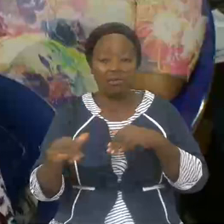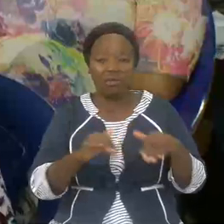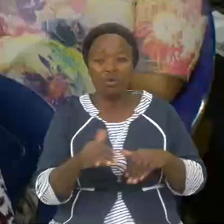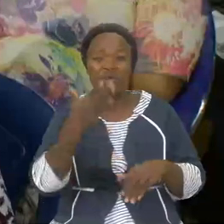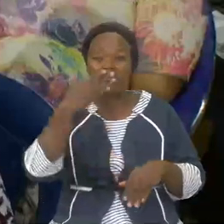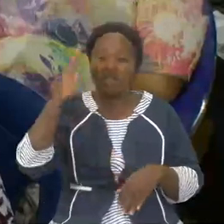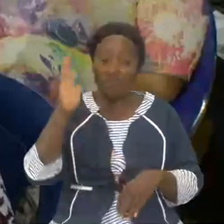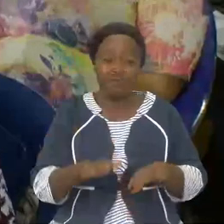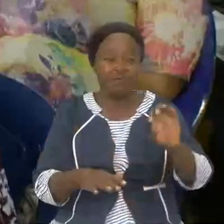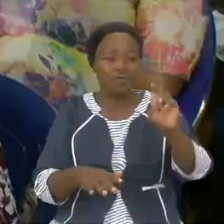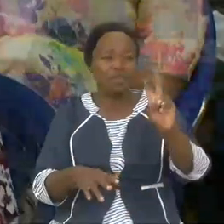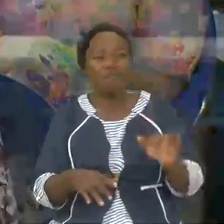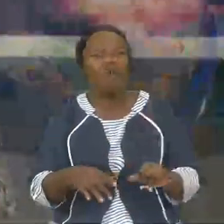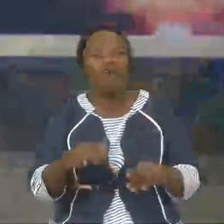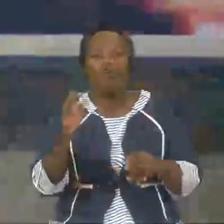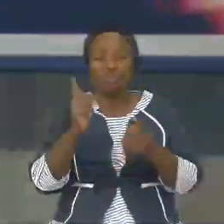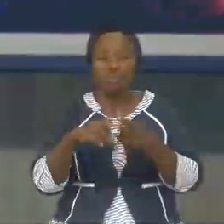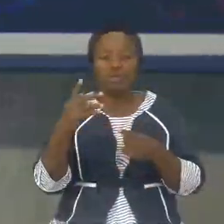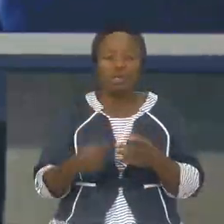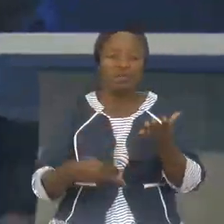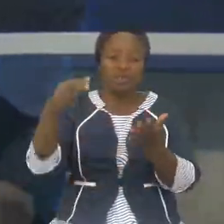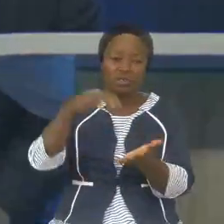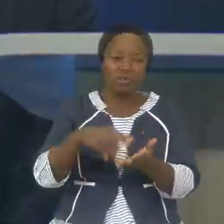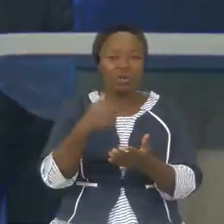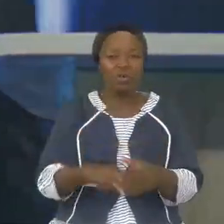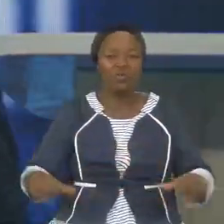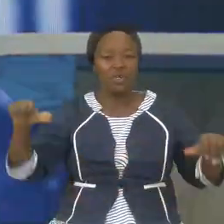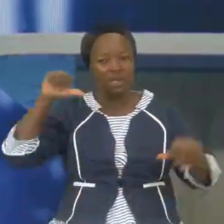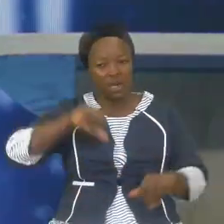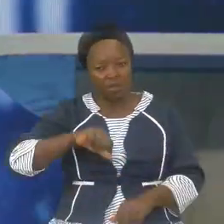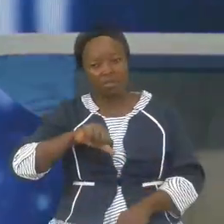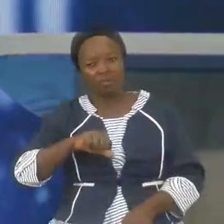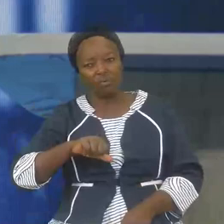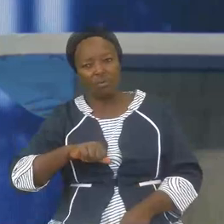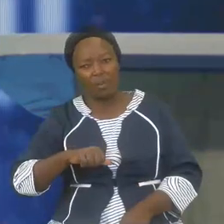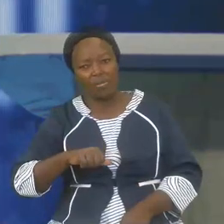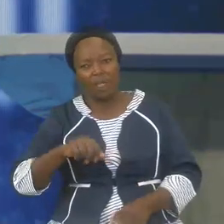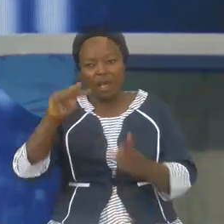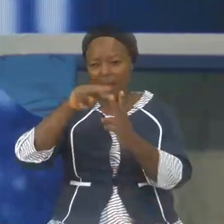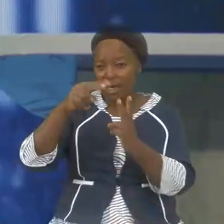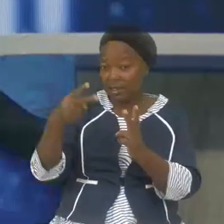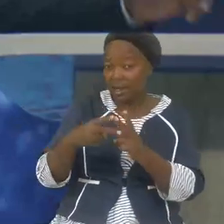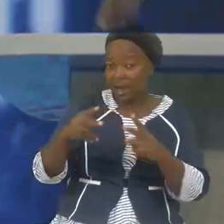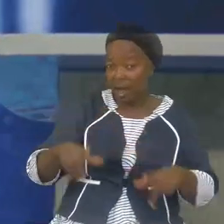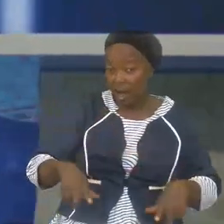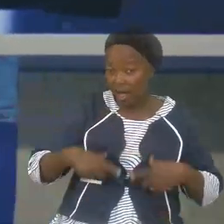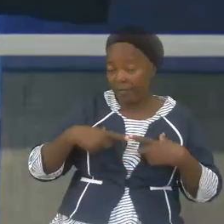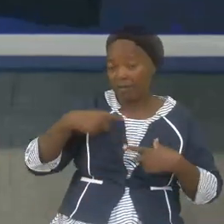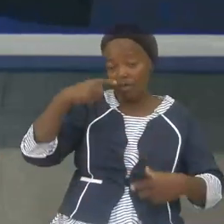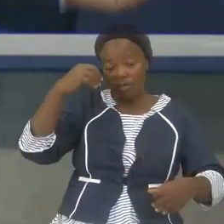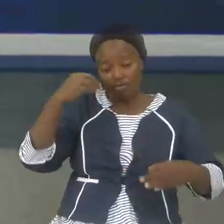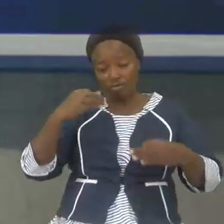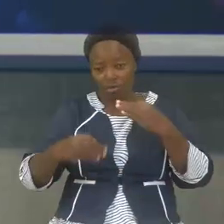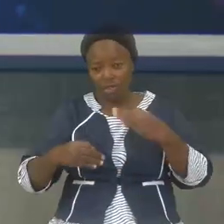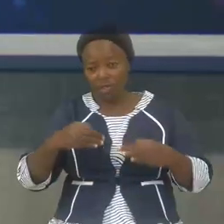Mais ceux qui auront fait le mal ressusciteront pour le jugement. Après la vie, après